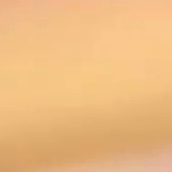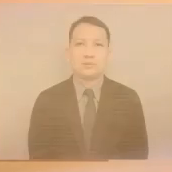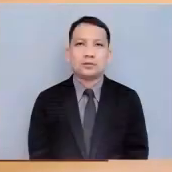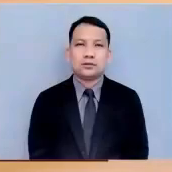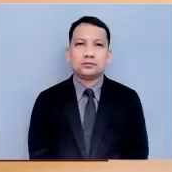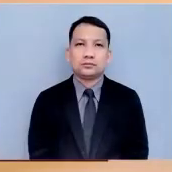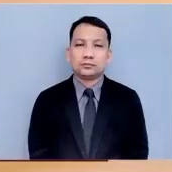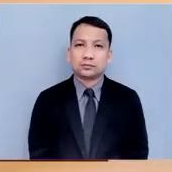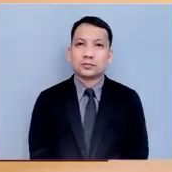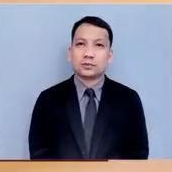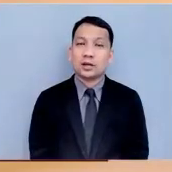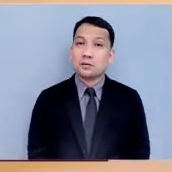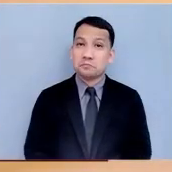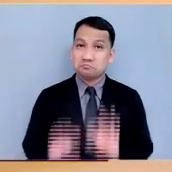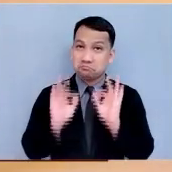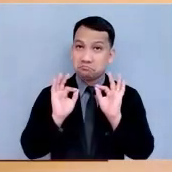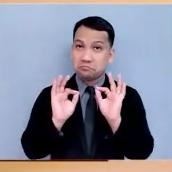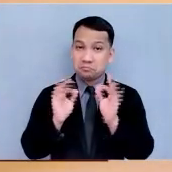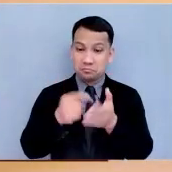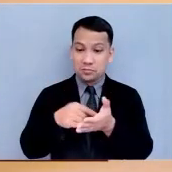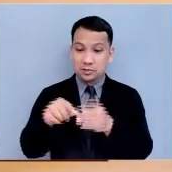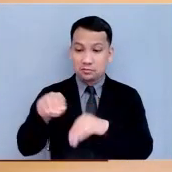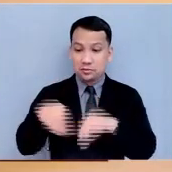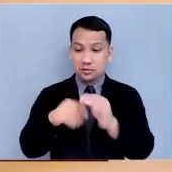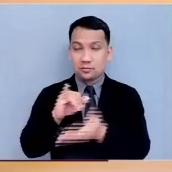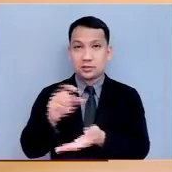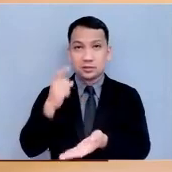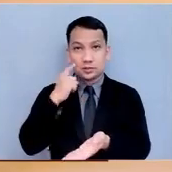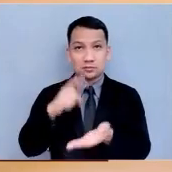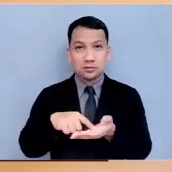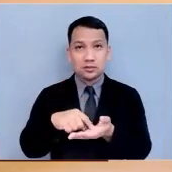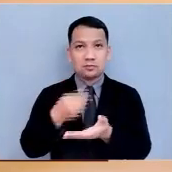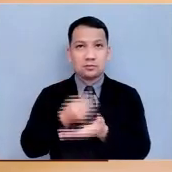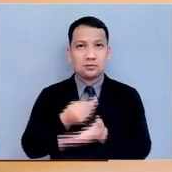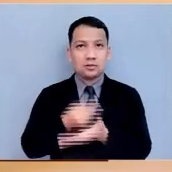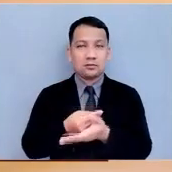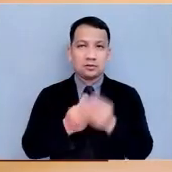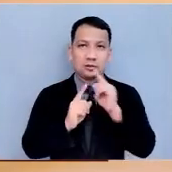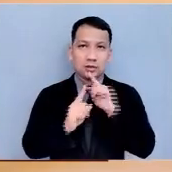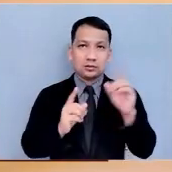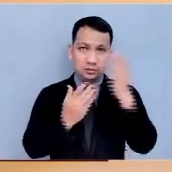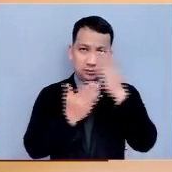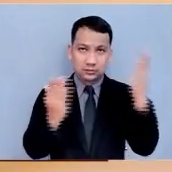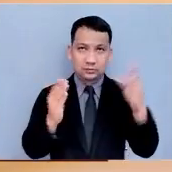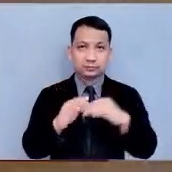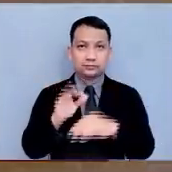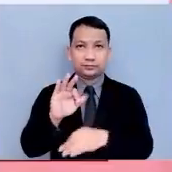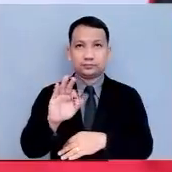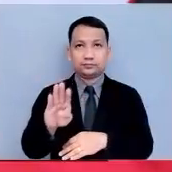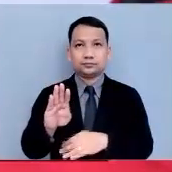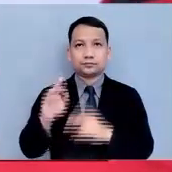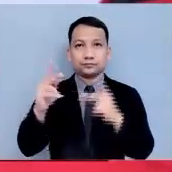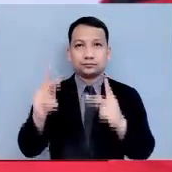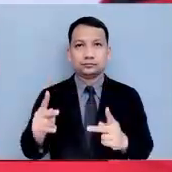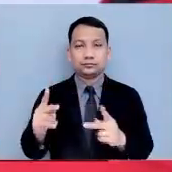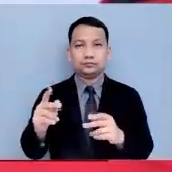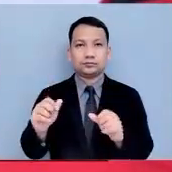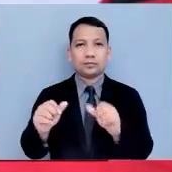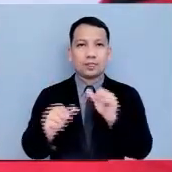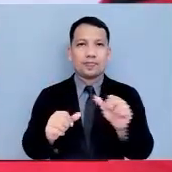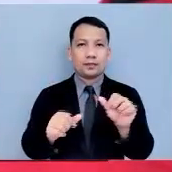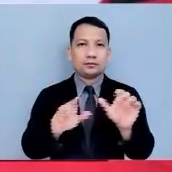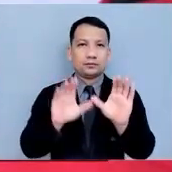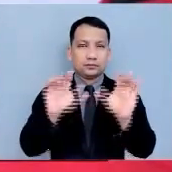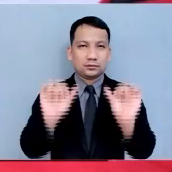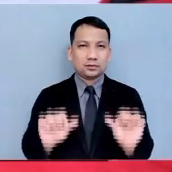Aba, pera kapalit ng pagpaparehistro ng inyong mga SIM. Yun ang pinapangako ng isang Facebook page. Ang sabi sa kanilang